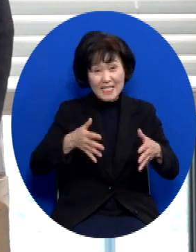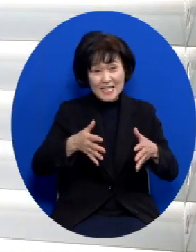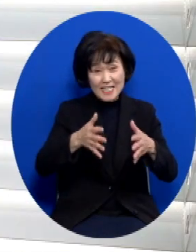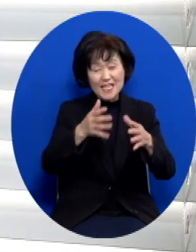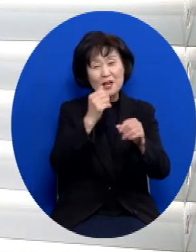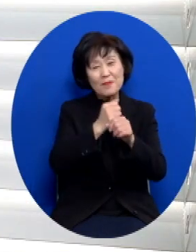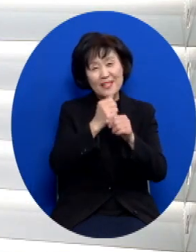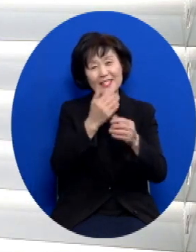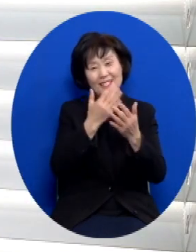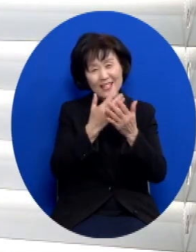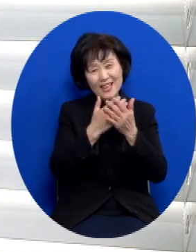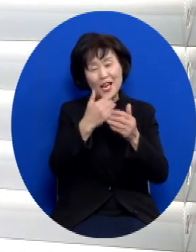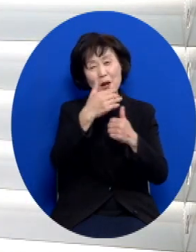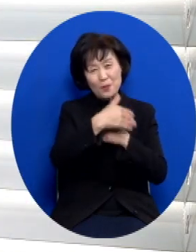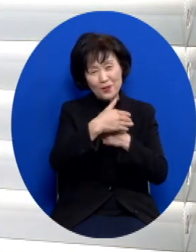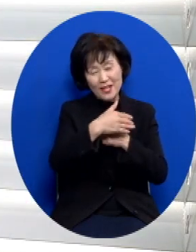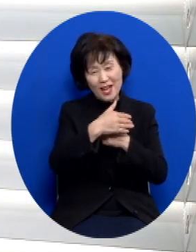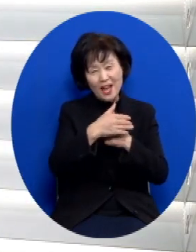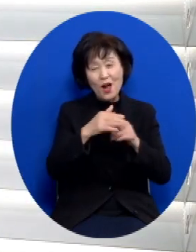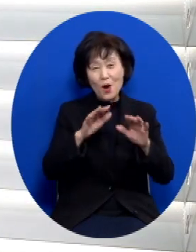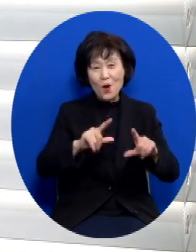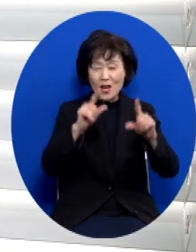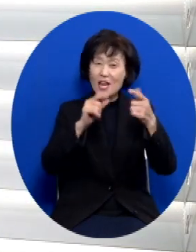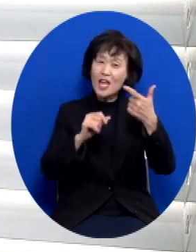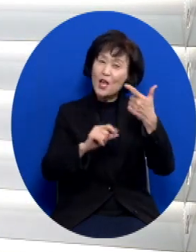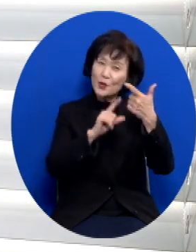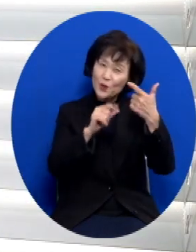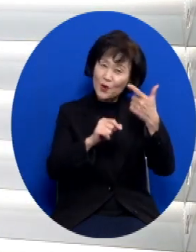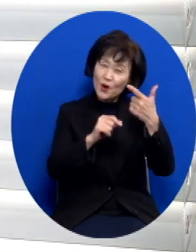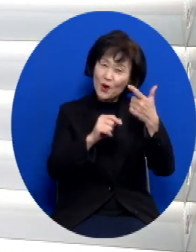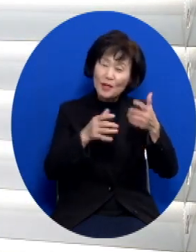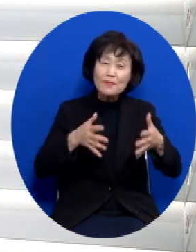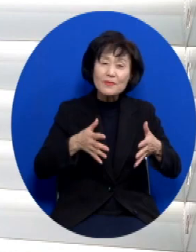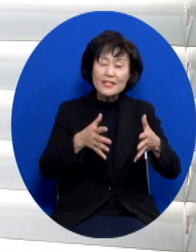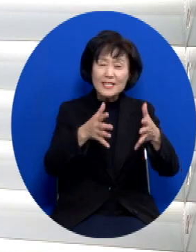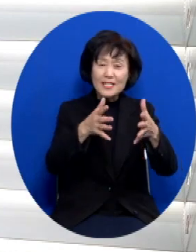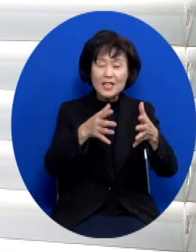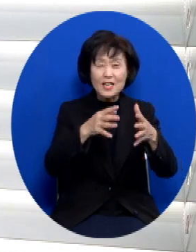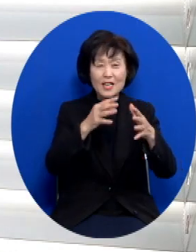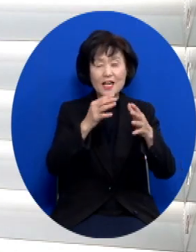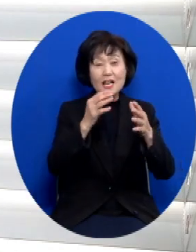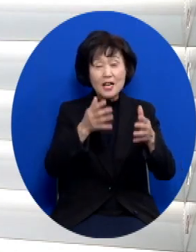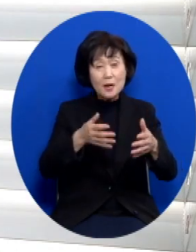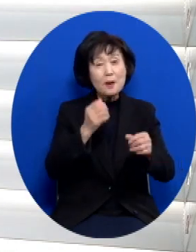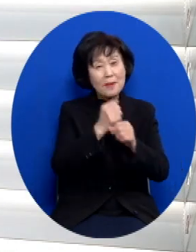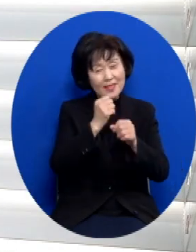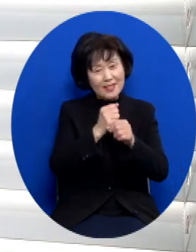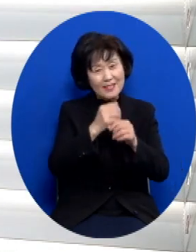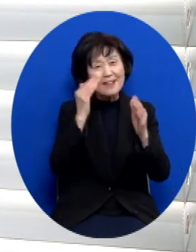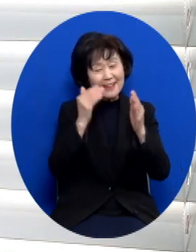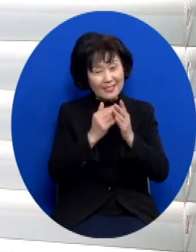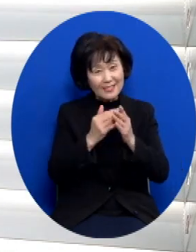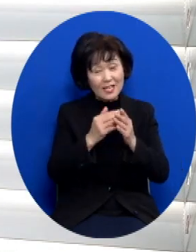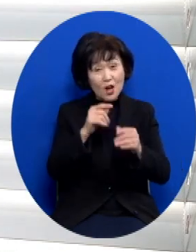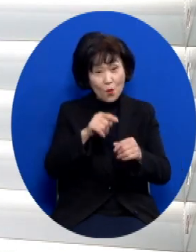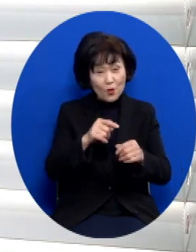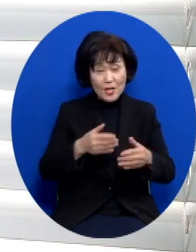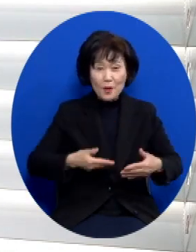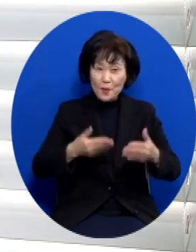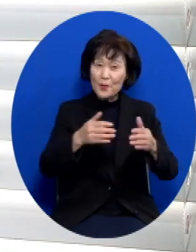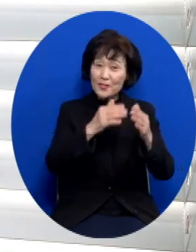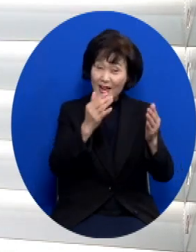달에 그 길을 도로를 완성하게 되는데, 그 길을 연탄은행이 수고했으니까